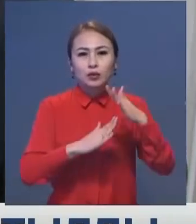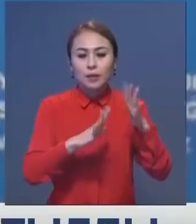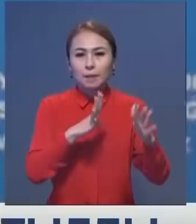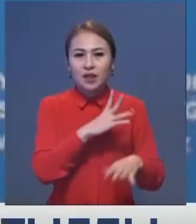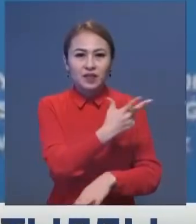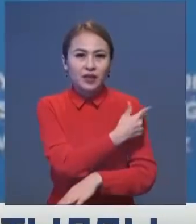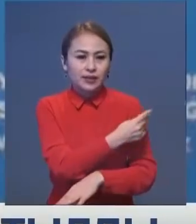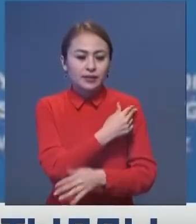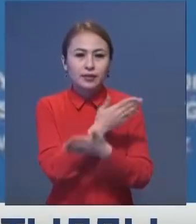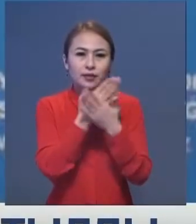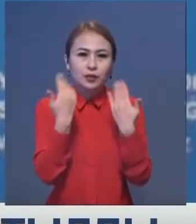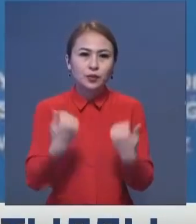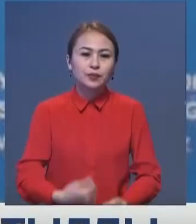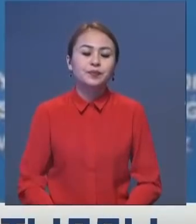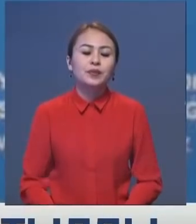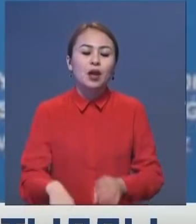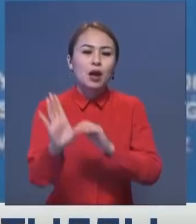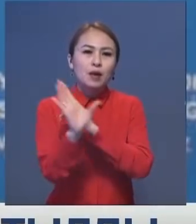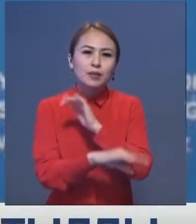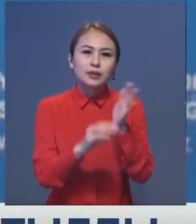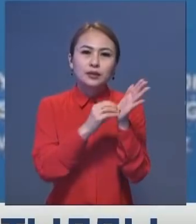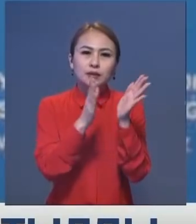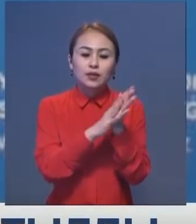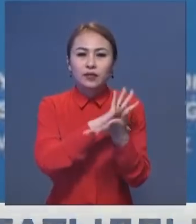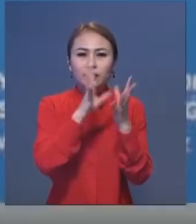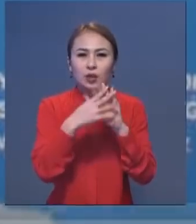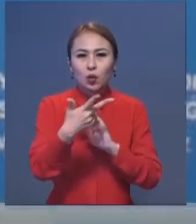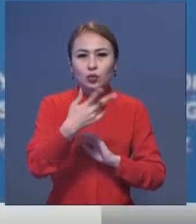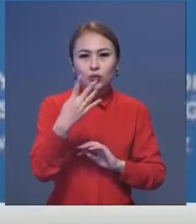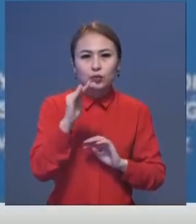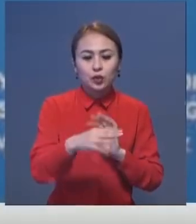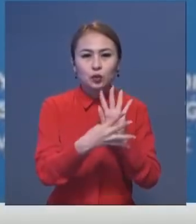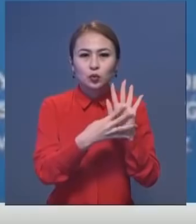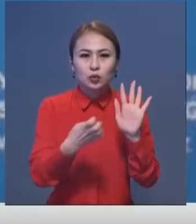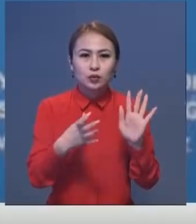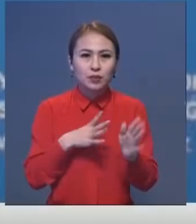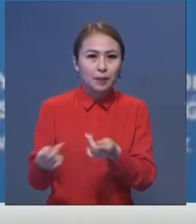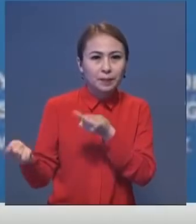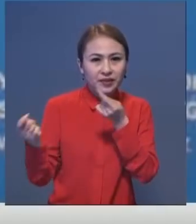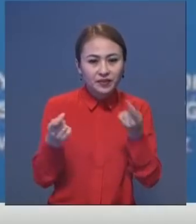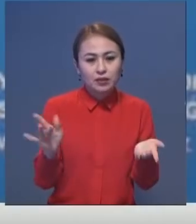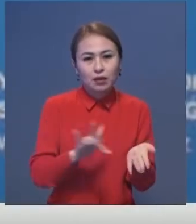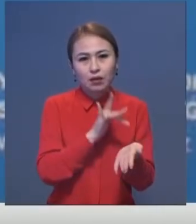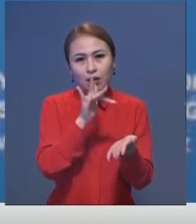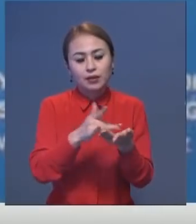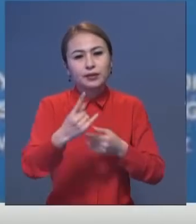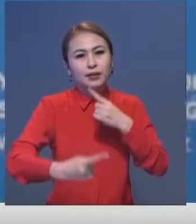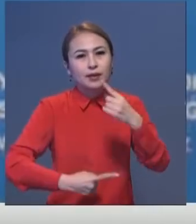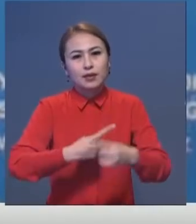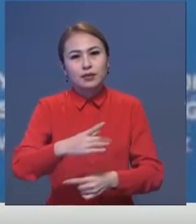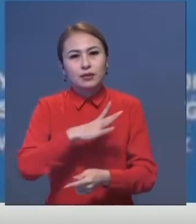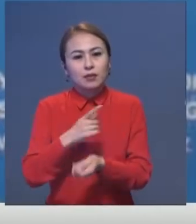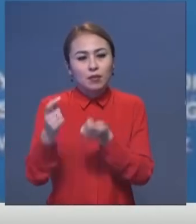жоқ. Мы получили всего. Соңғы траншпен бізге бар болғаны 34900 вакцина жеткізілді. Қалаға екпенің келесі легі